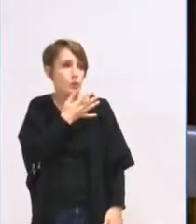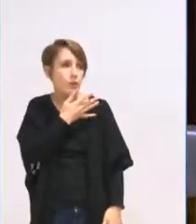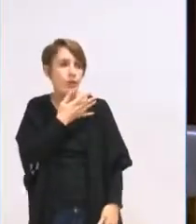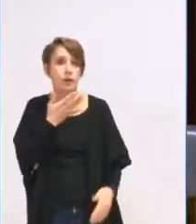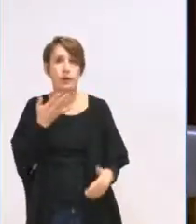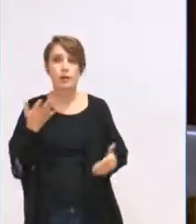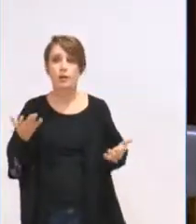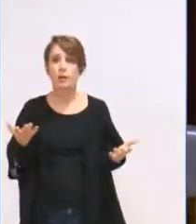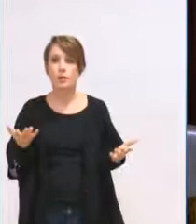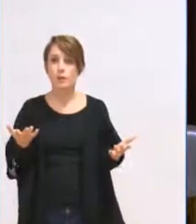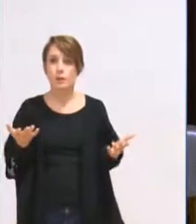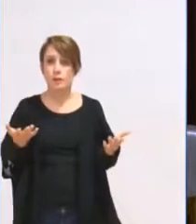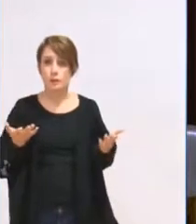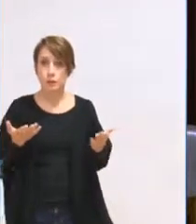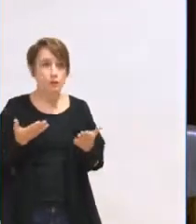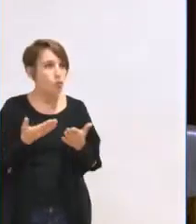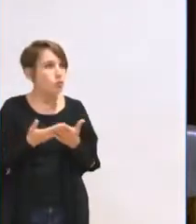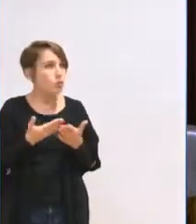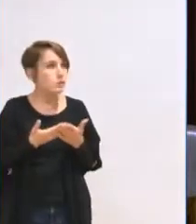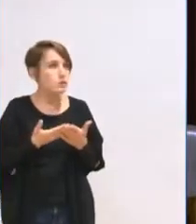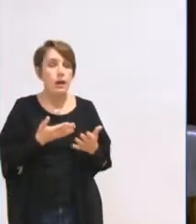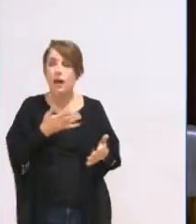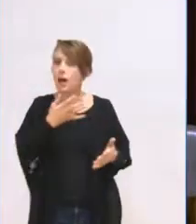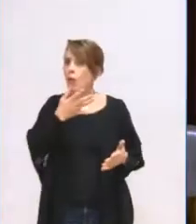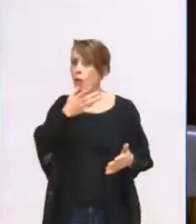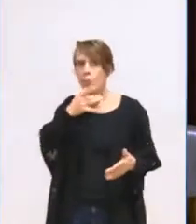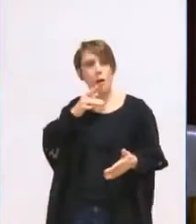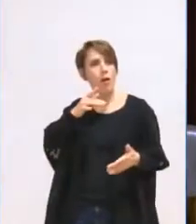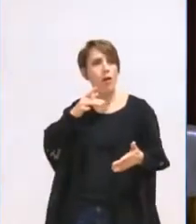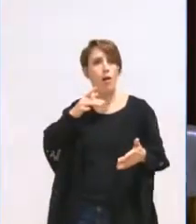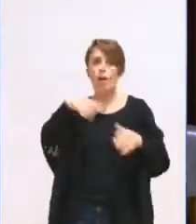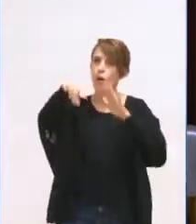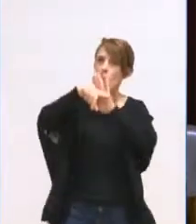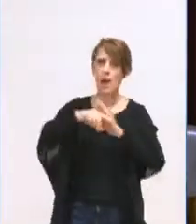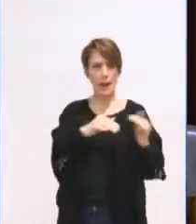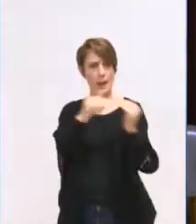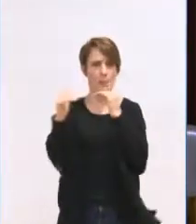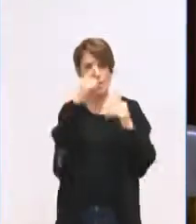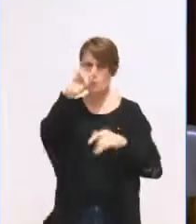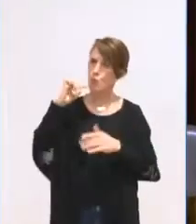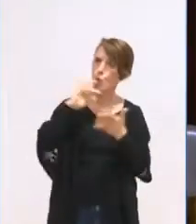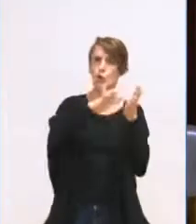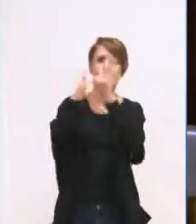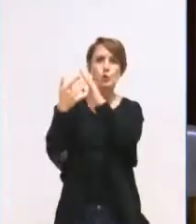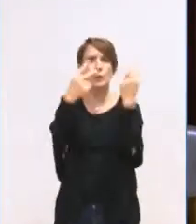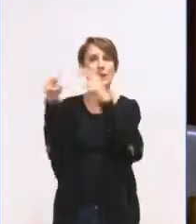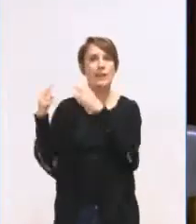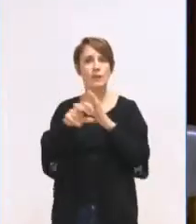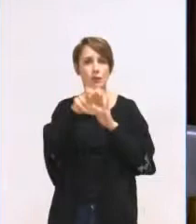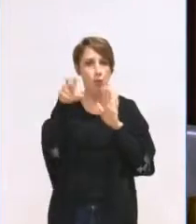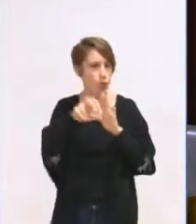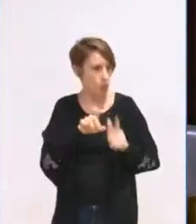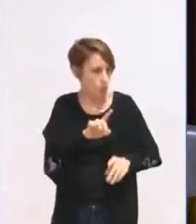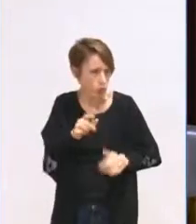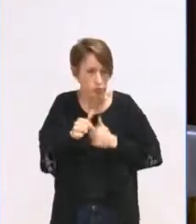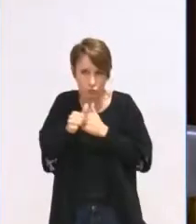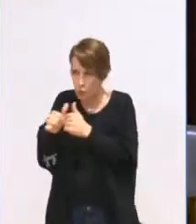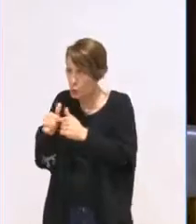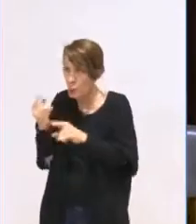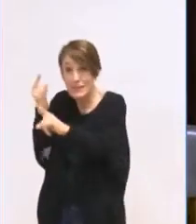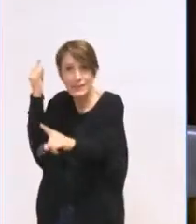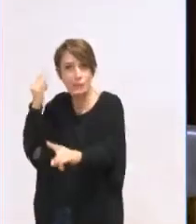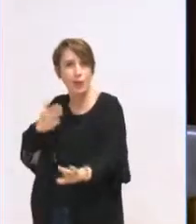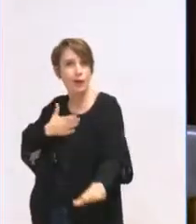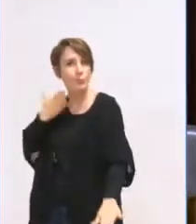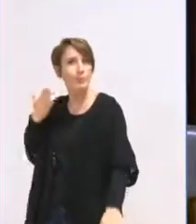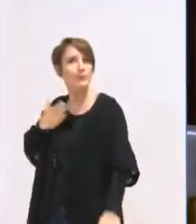est imposable à l'ensemble des villes sans prendre en compte la situation historique des finances de la ville. Pour